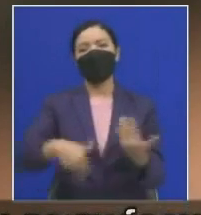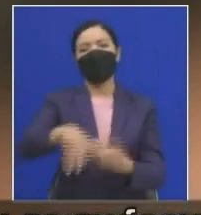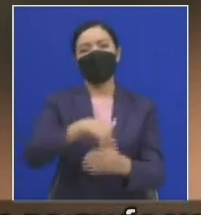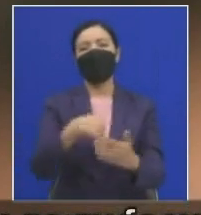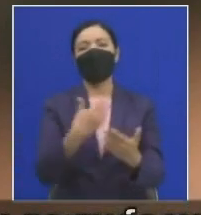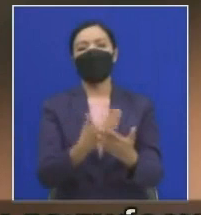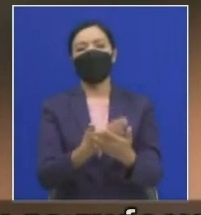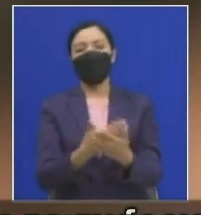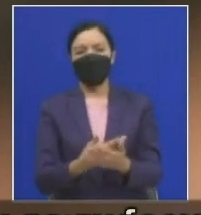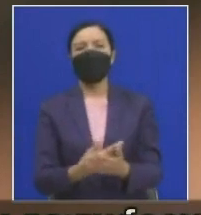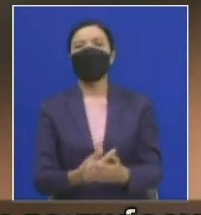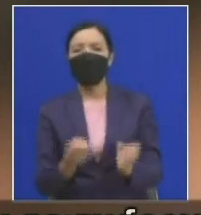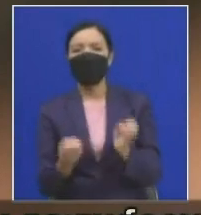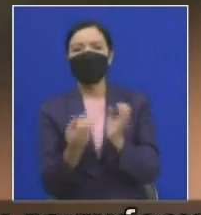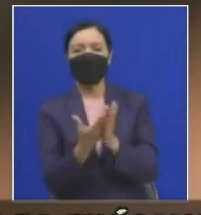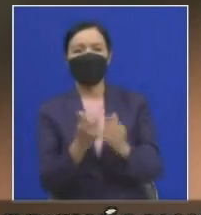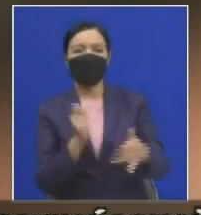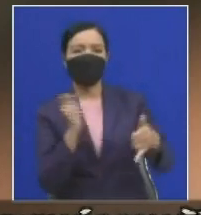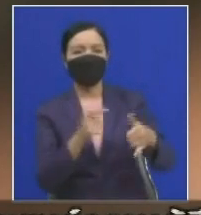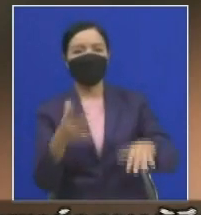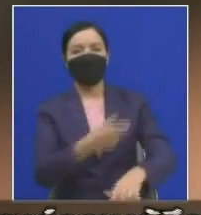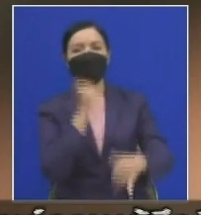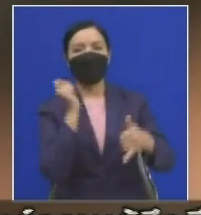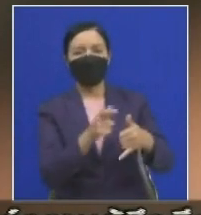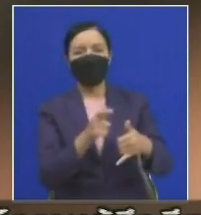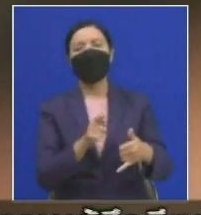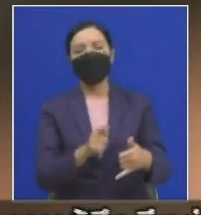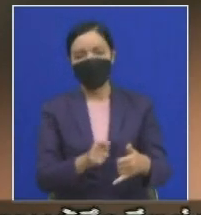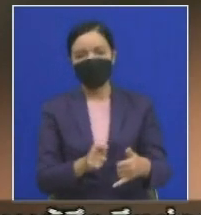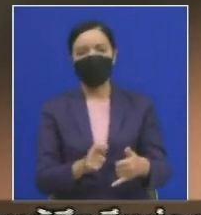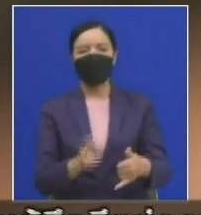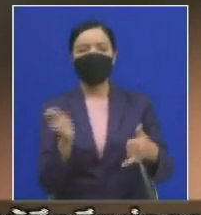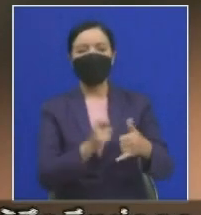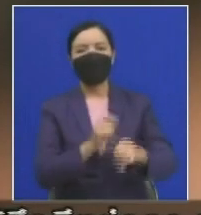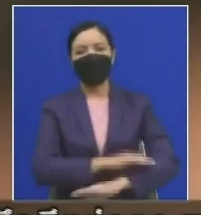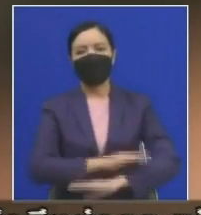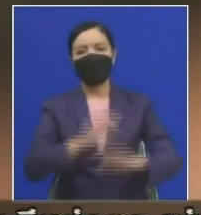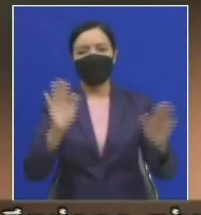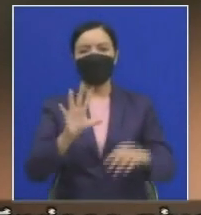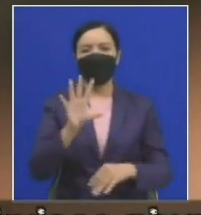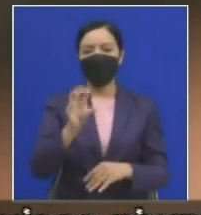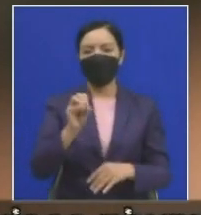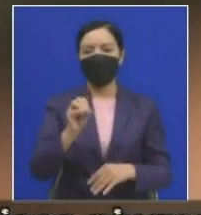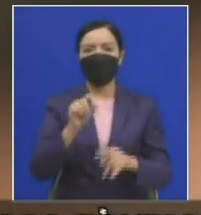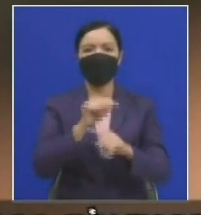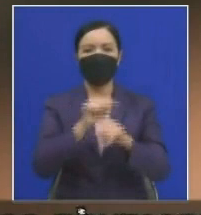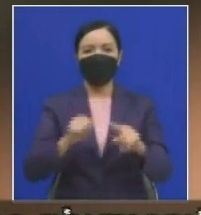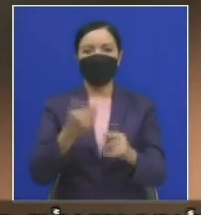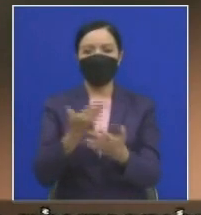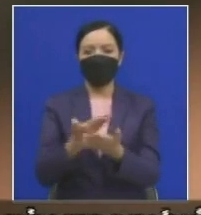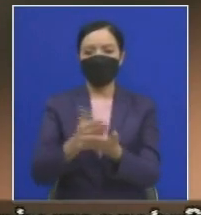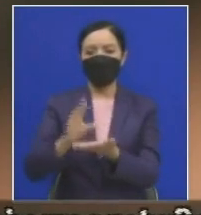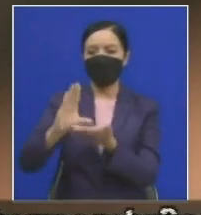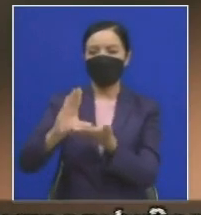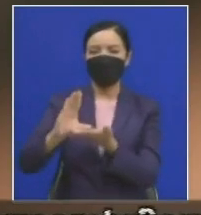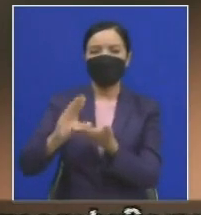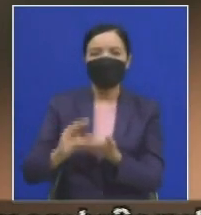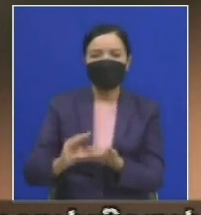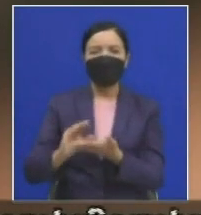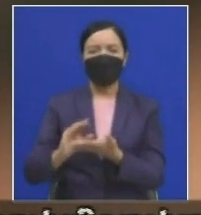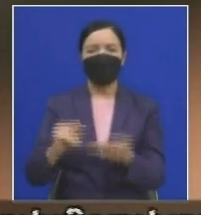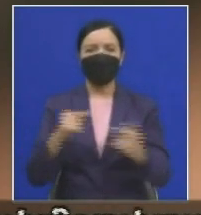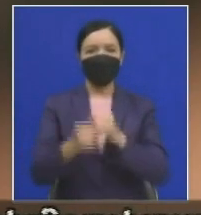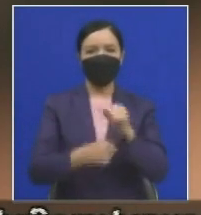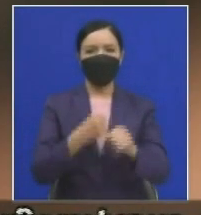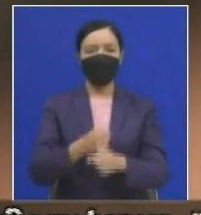อืมค่ะคืองบประมา